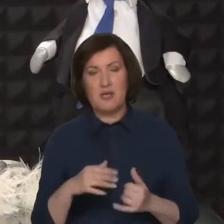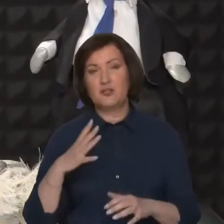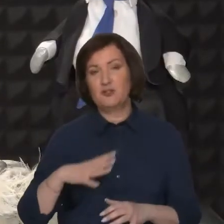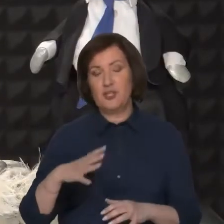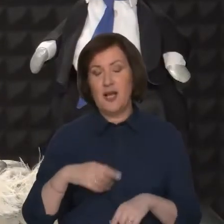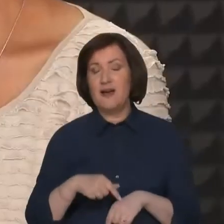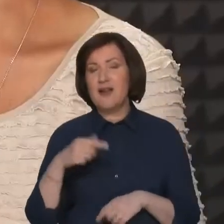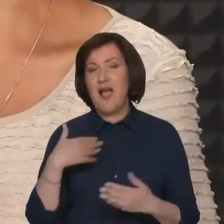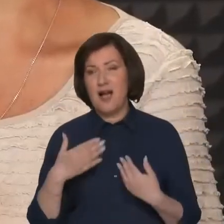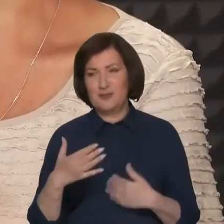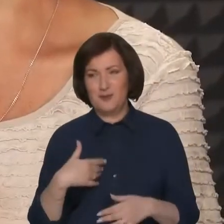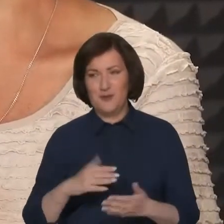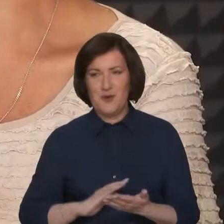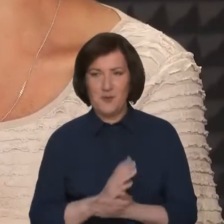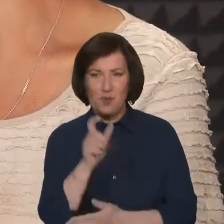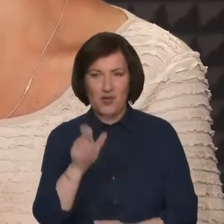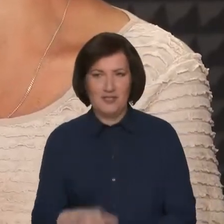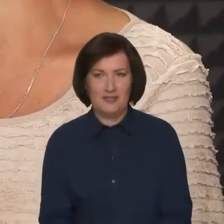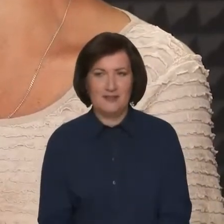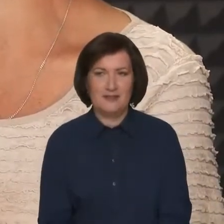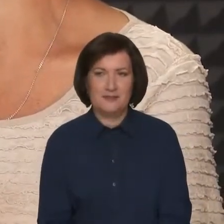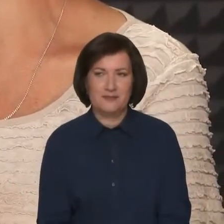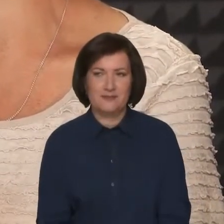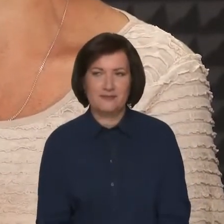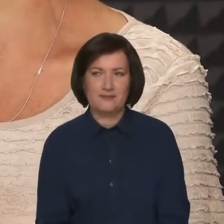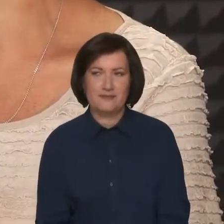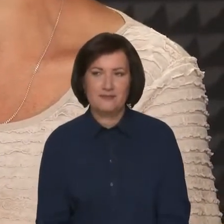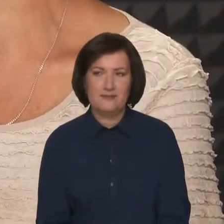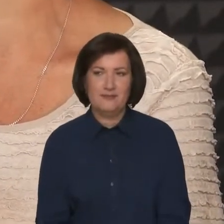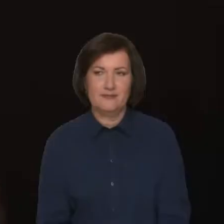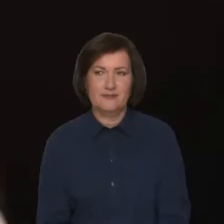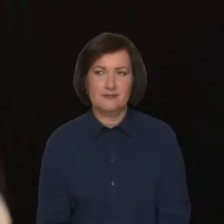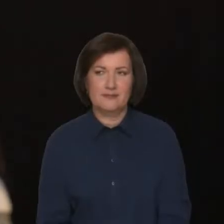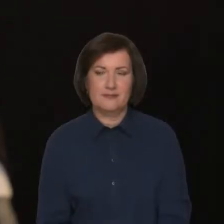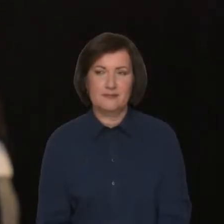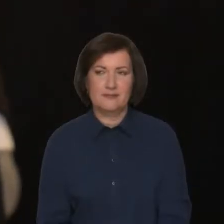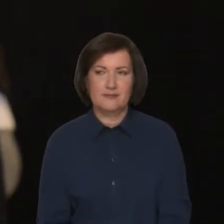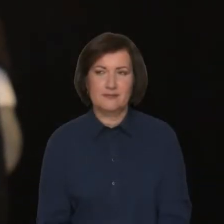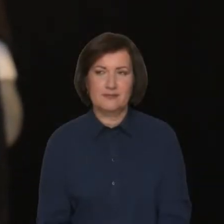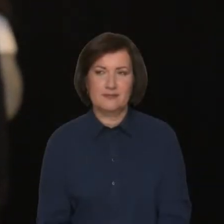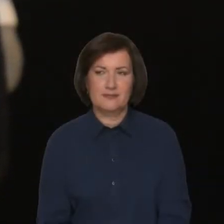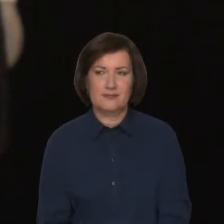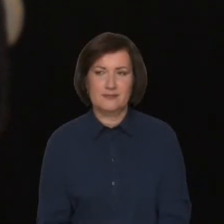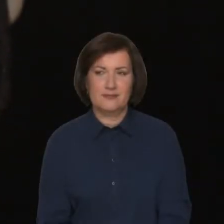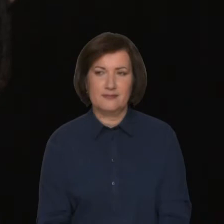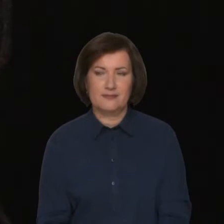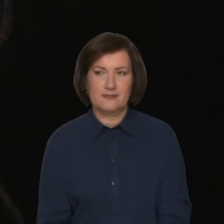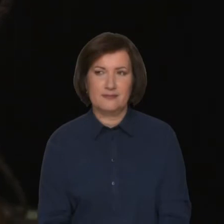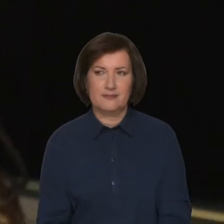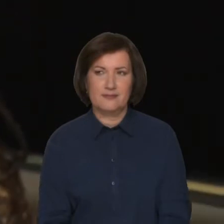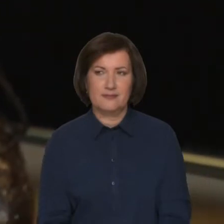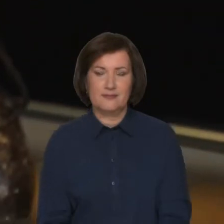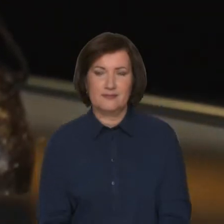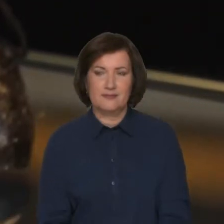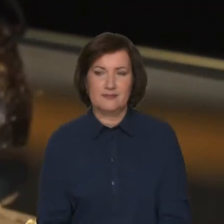чекає на реакцію політика. Анастасія Синяговська, Анастасія Потапенко, Ольга Ціпсанова, Олександр Базюк, Олександр Сідько,